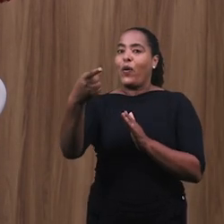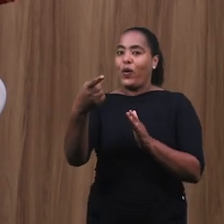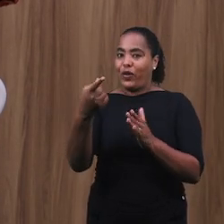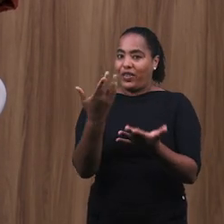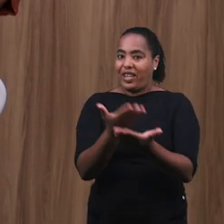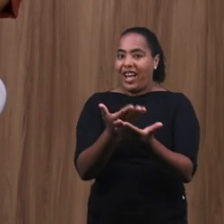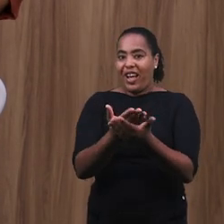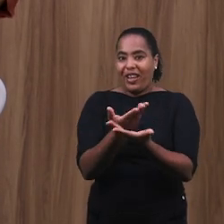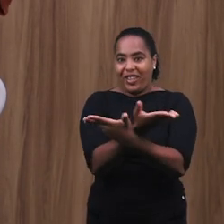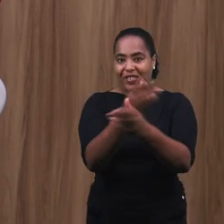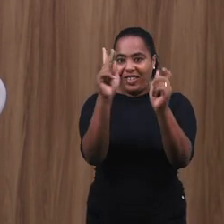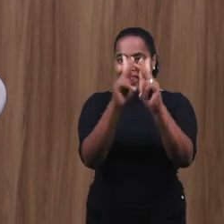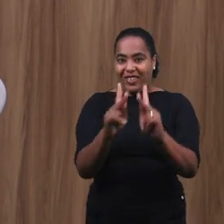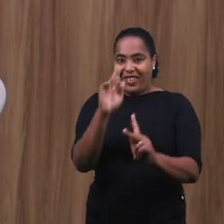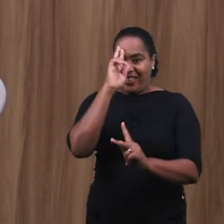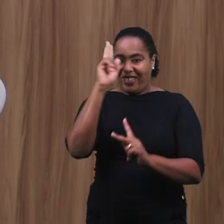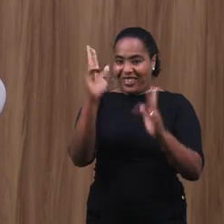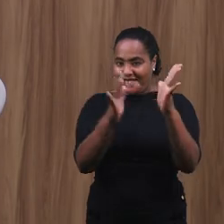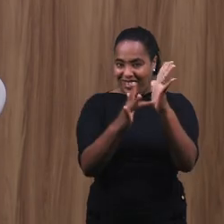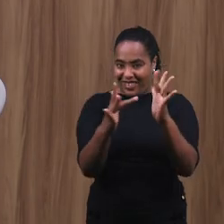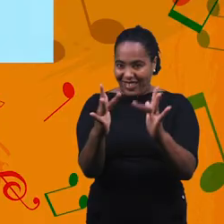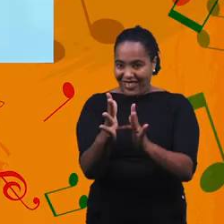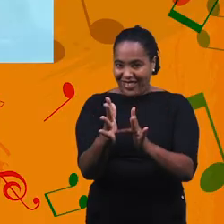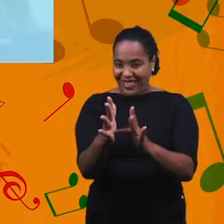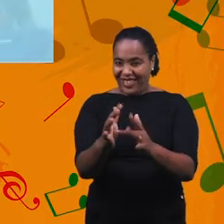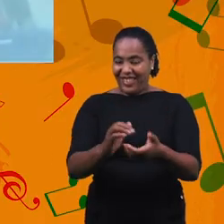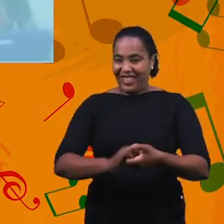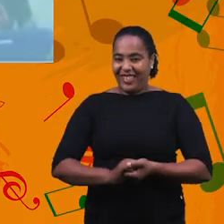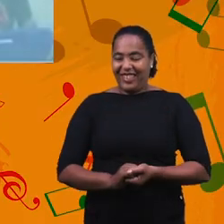Seigneur e a Jésus. todos a paz do Senhor Jesus.